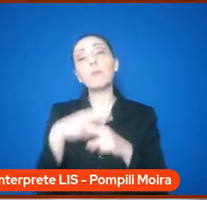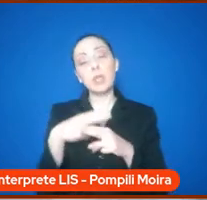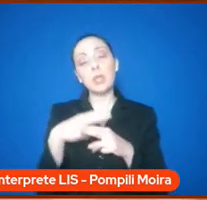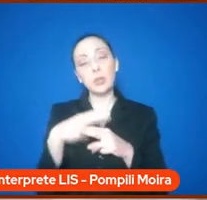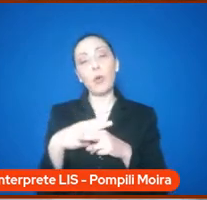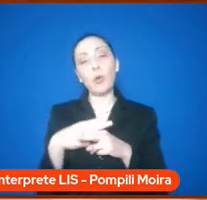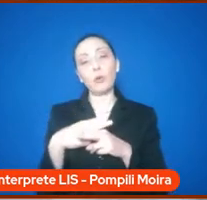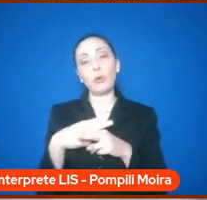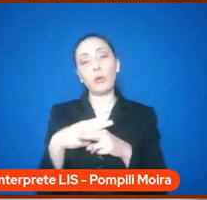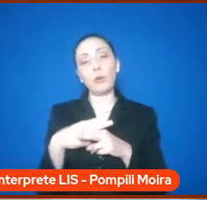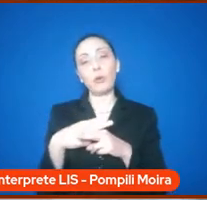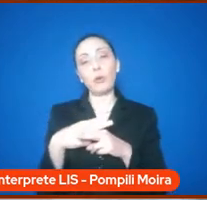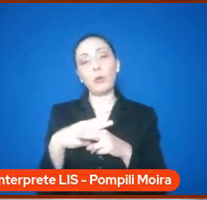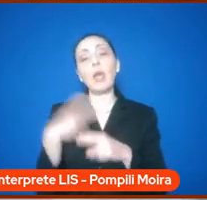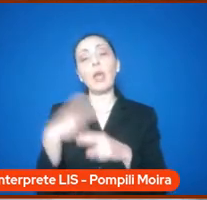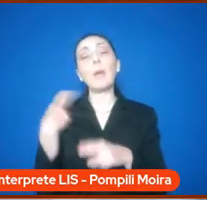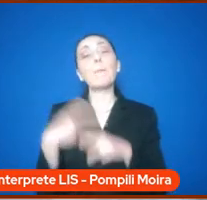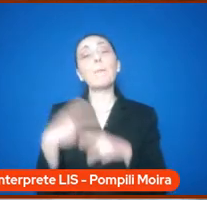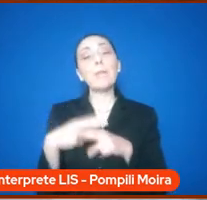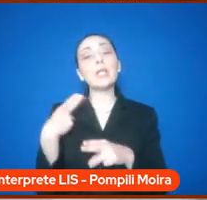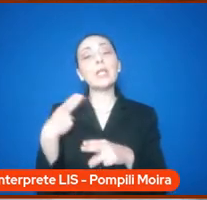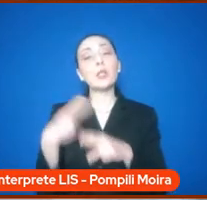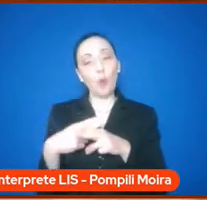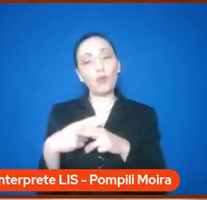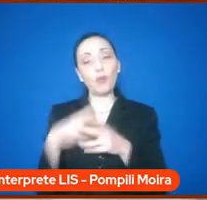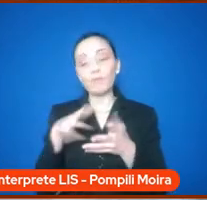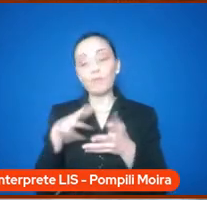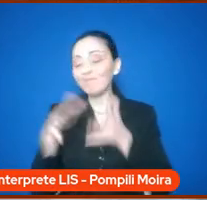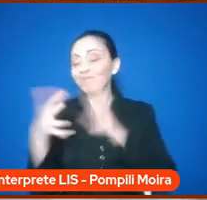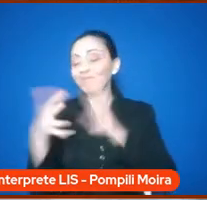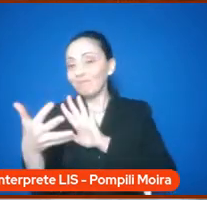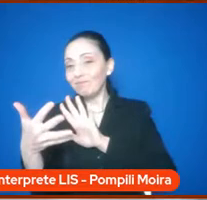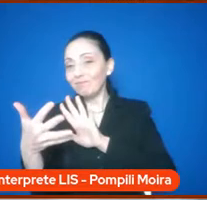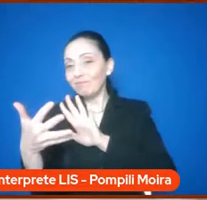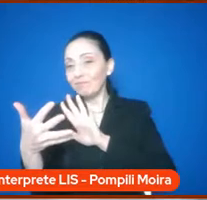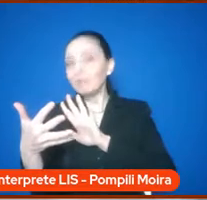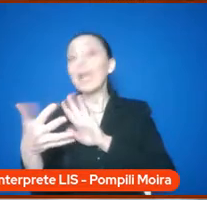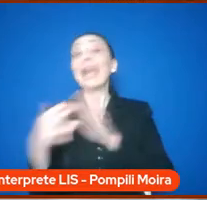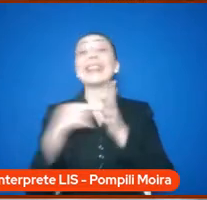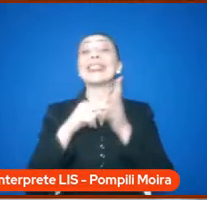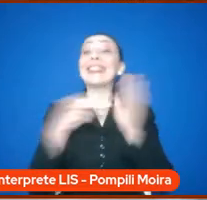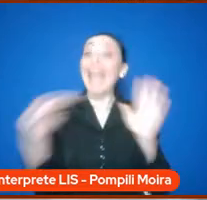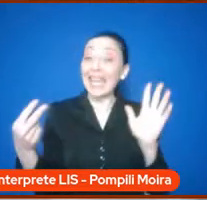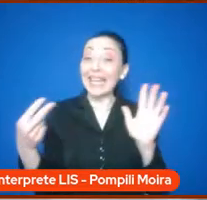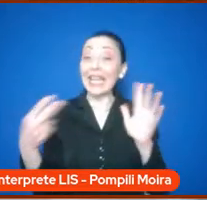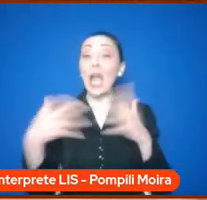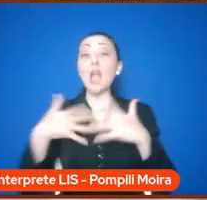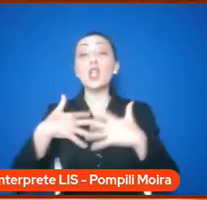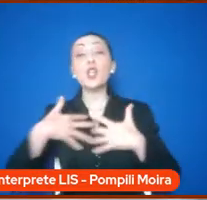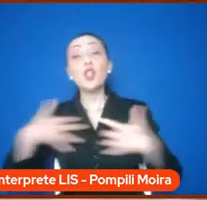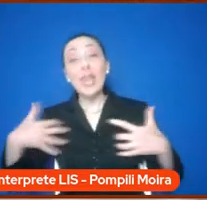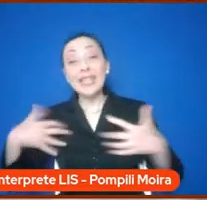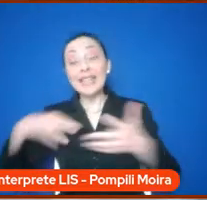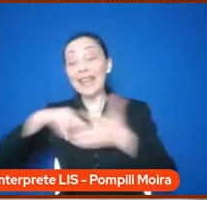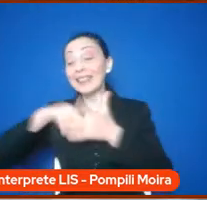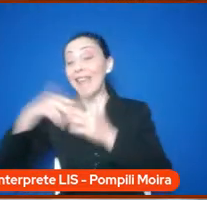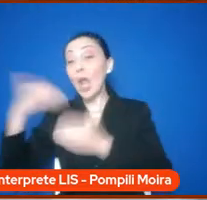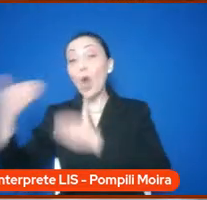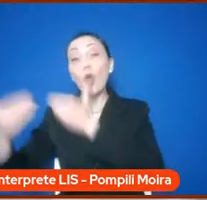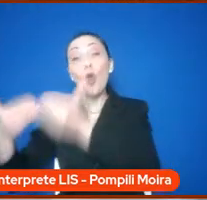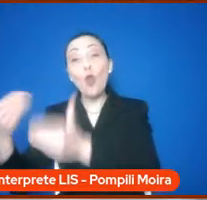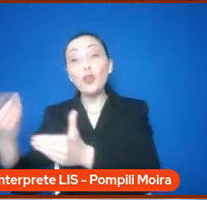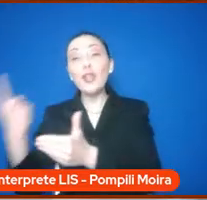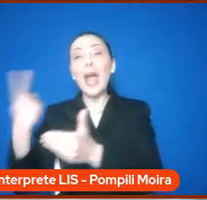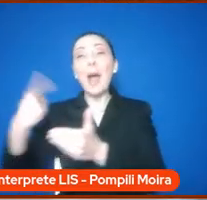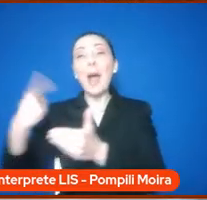conversione di tecnica, di scienza, di tecnologie, per ridurre al minimo quello scarto dello zucchero bruciato